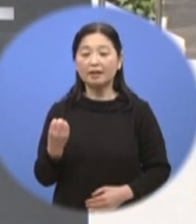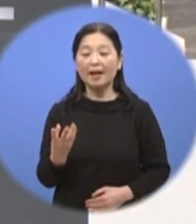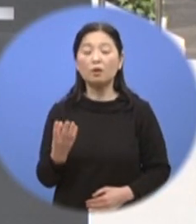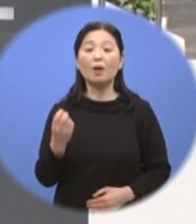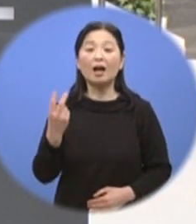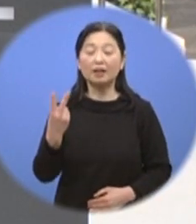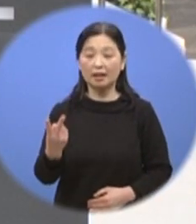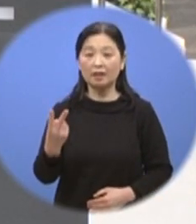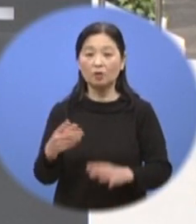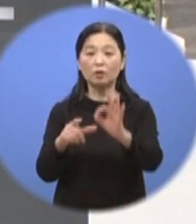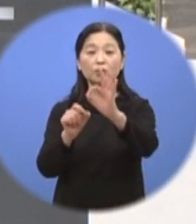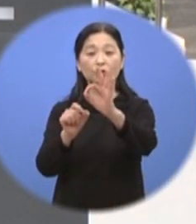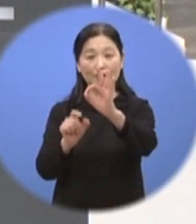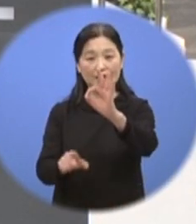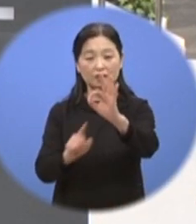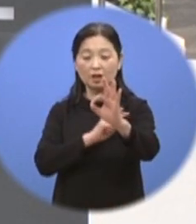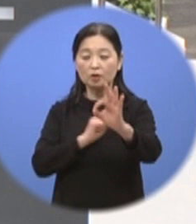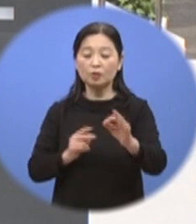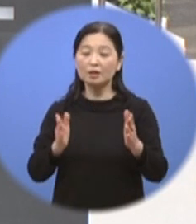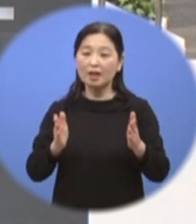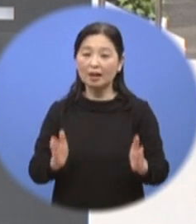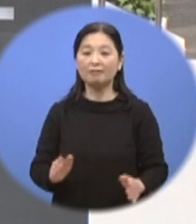たって開かれました。